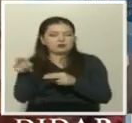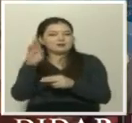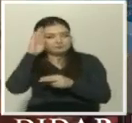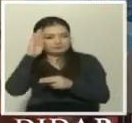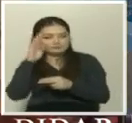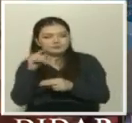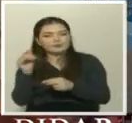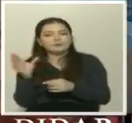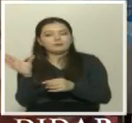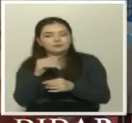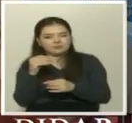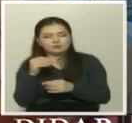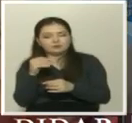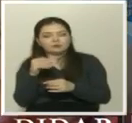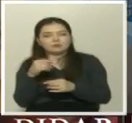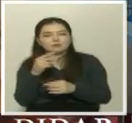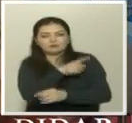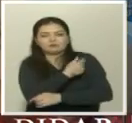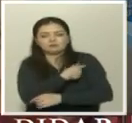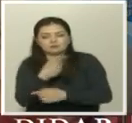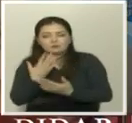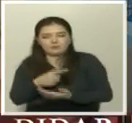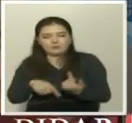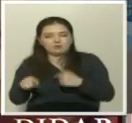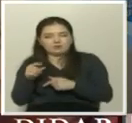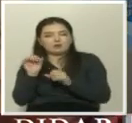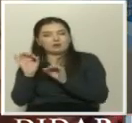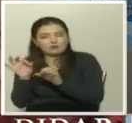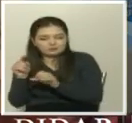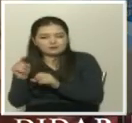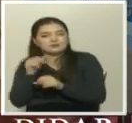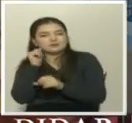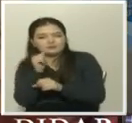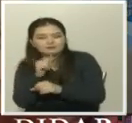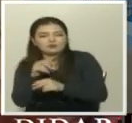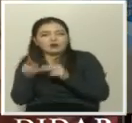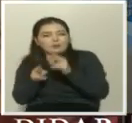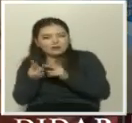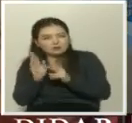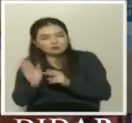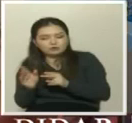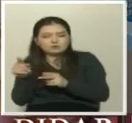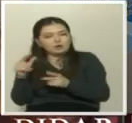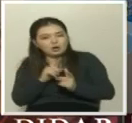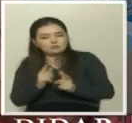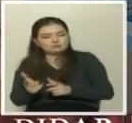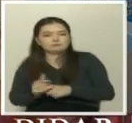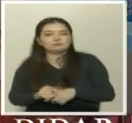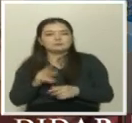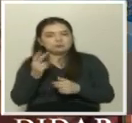Утром по каким причинам мы не можем сказать. Пациент